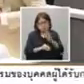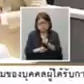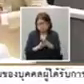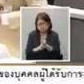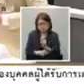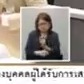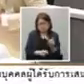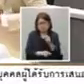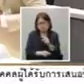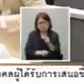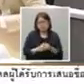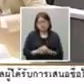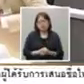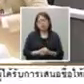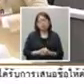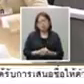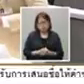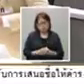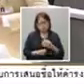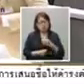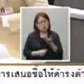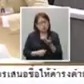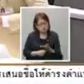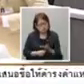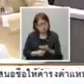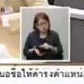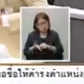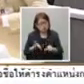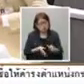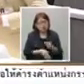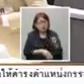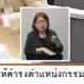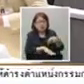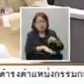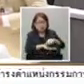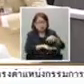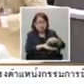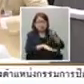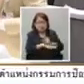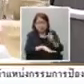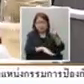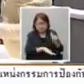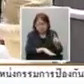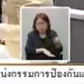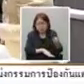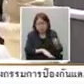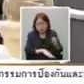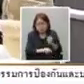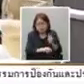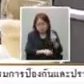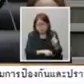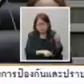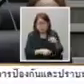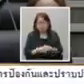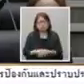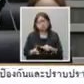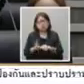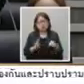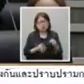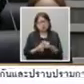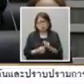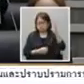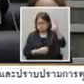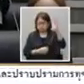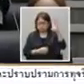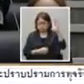งนี้ครับ ขอให้ผู้อภิปรายถอนครับว่าท่านเป็นประธานไปหรือเปล่าครับ ท่านขออนุญาตท่านประธานขอประท้วงครับขอประท้วงผู้ประ